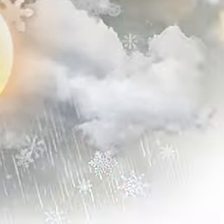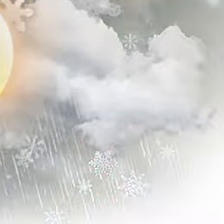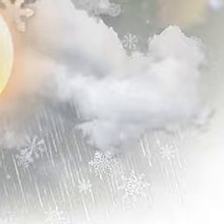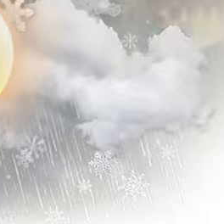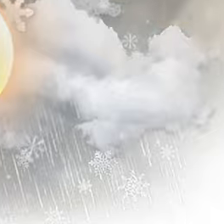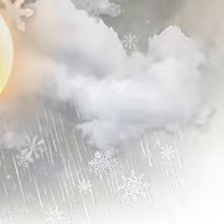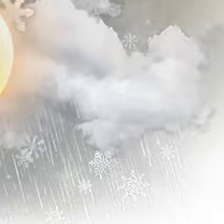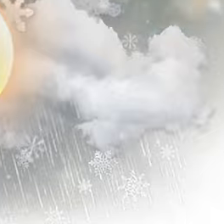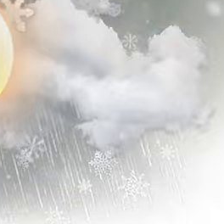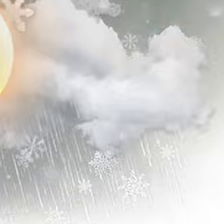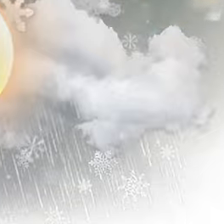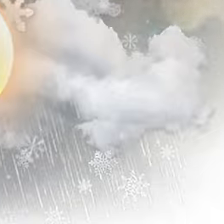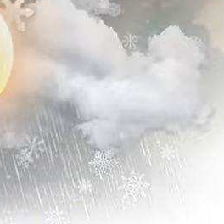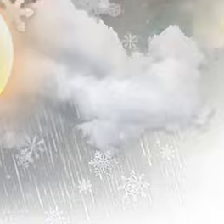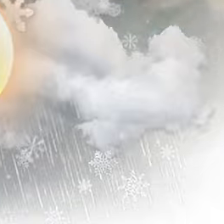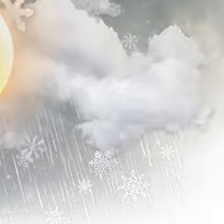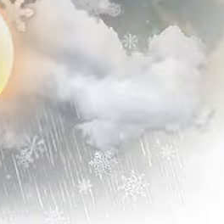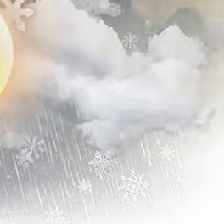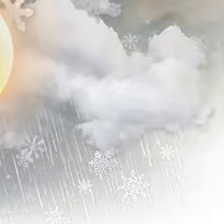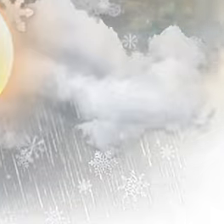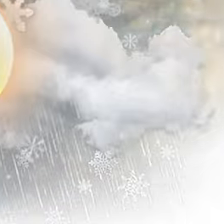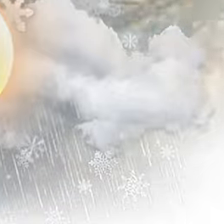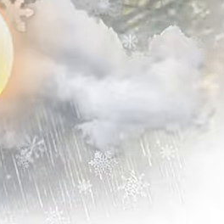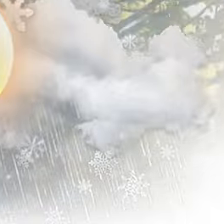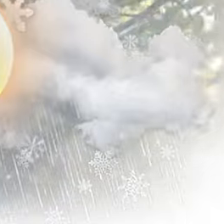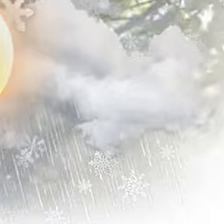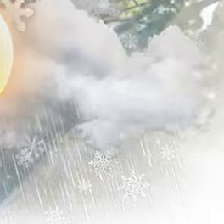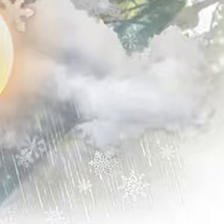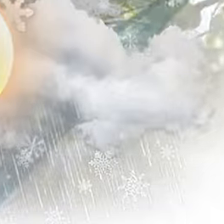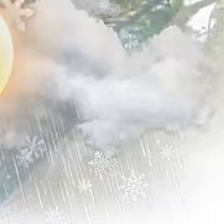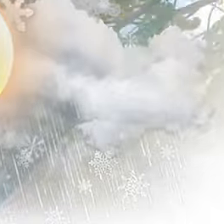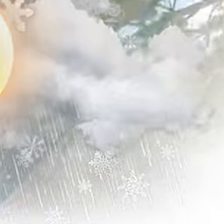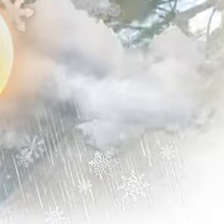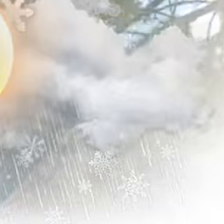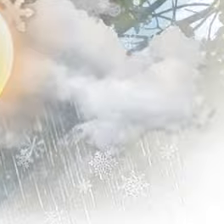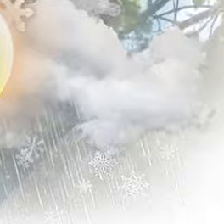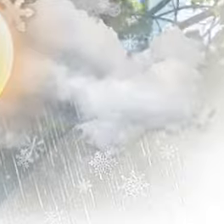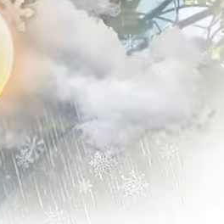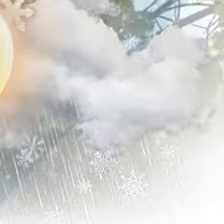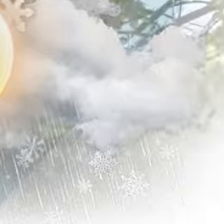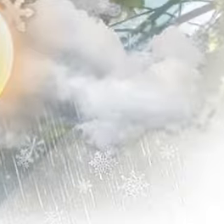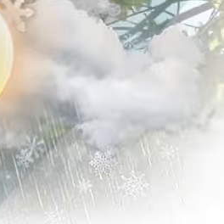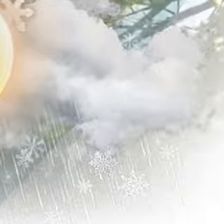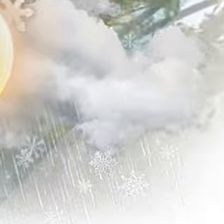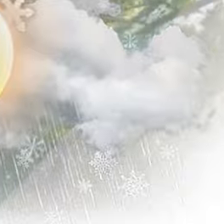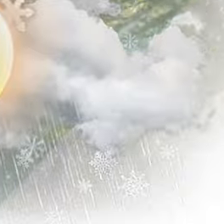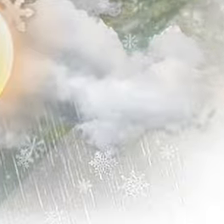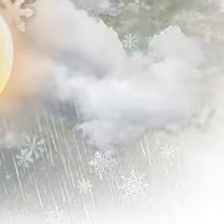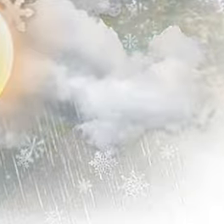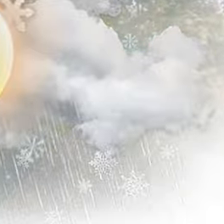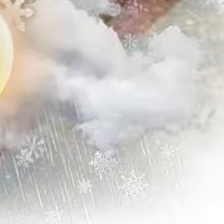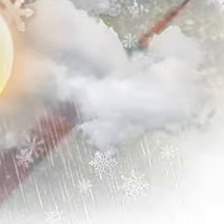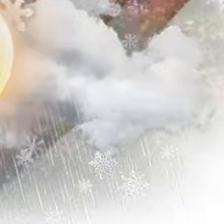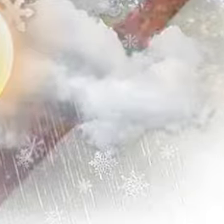вечарам. Пахмурна, мокры снег. Вецер паўднёва-заходні ад 1 да 4 метраў на секунду.